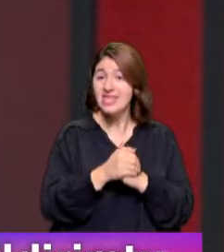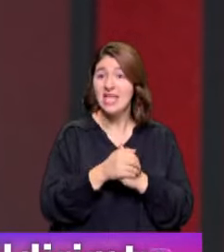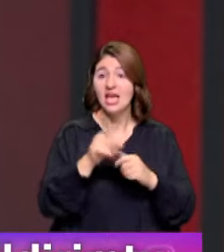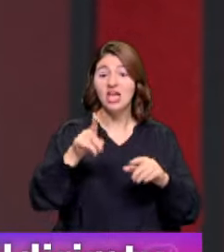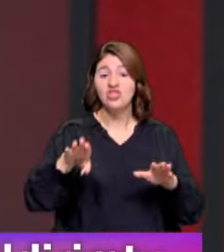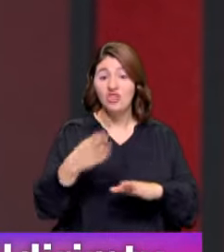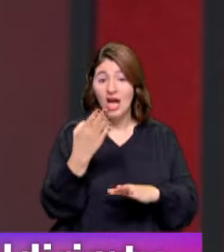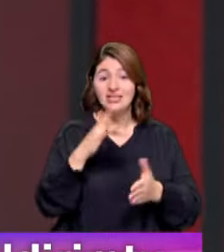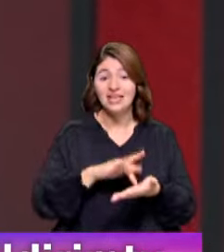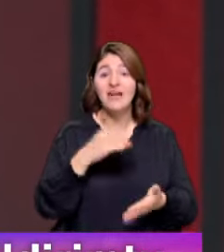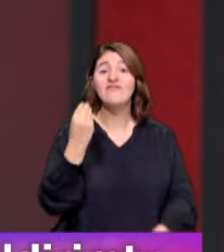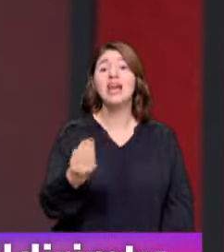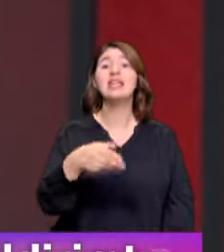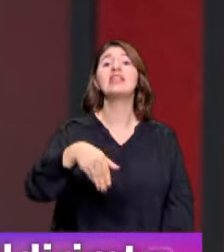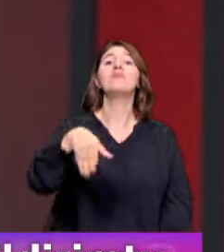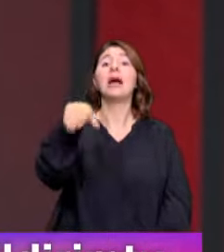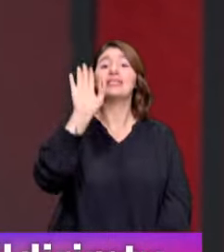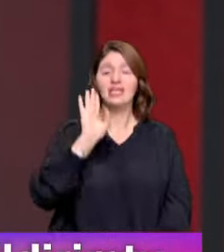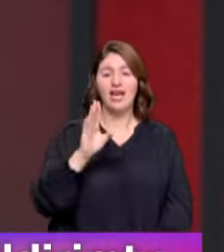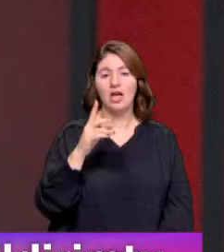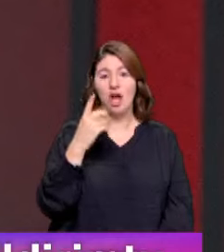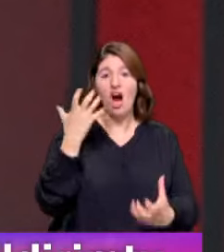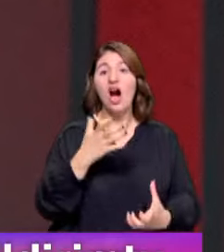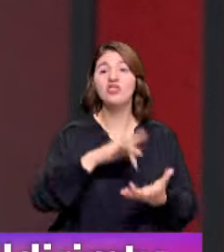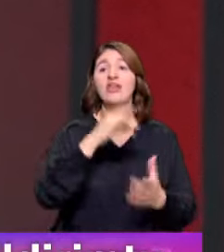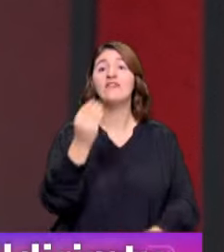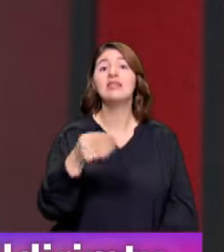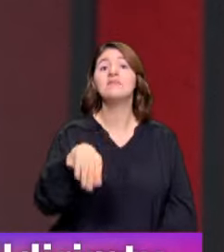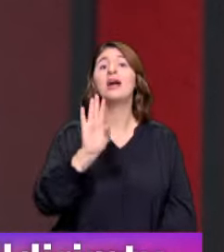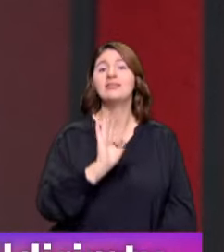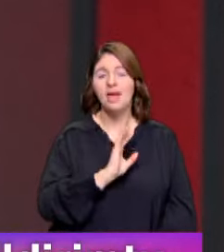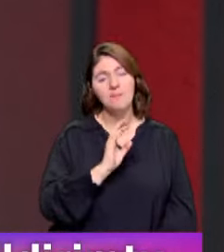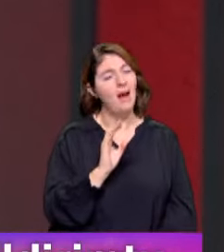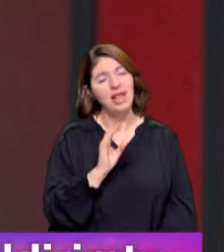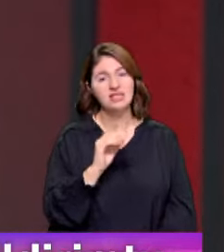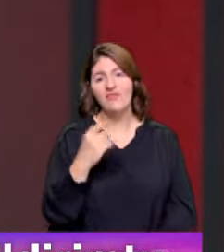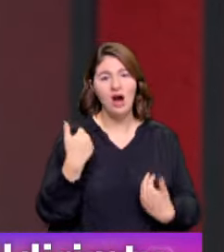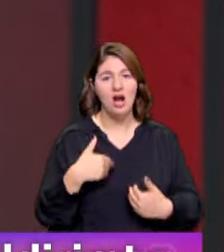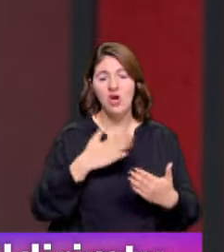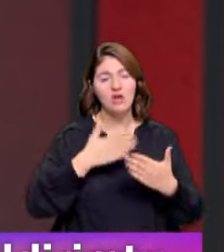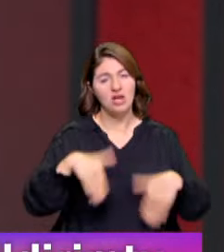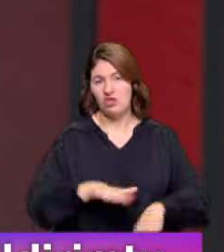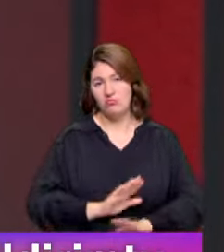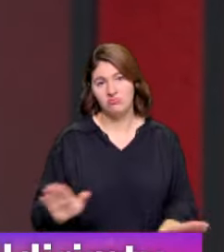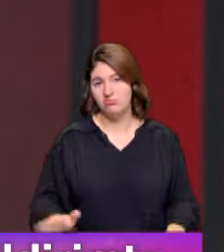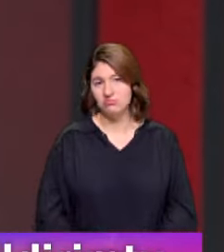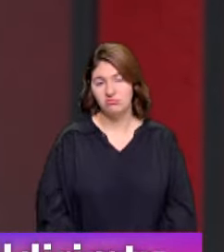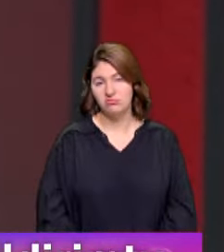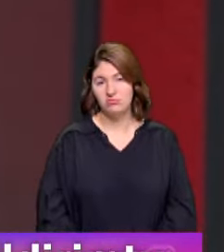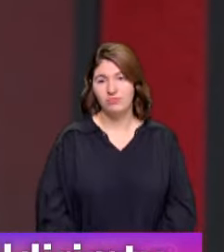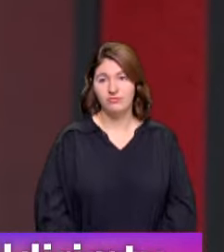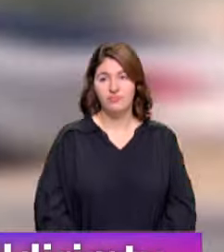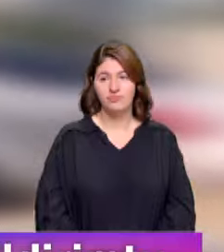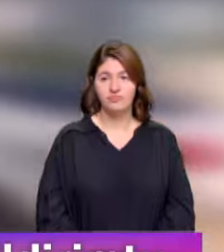caydırıcı cezalar alınmamaya devam ederse maalesef durumun önüne geçemeyeceğiz.